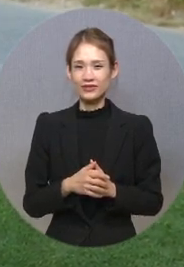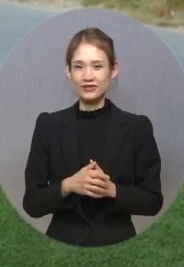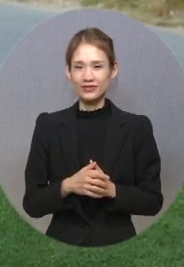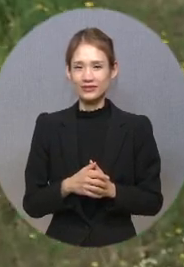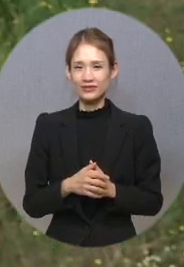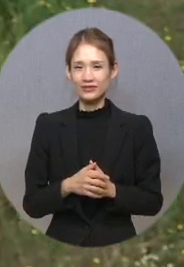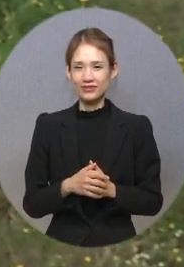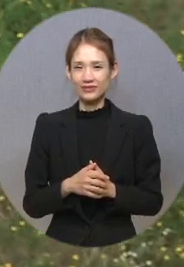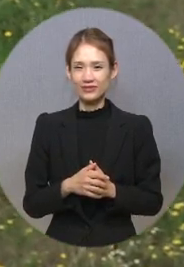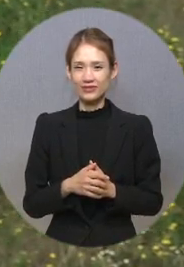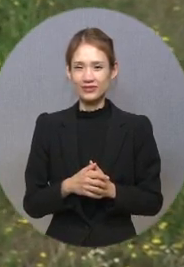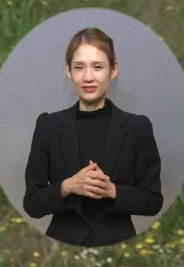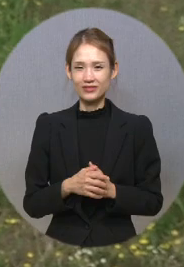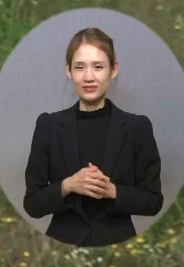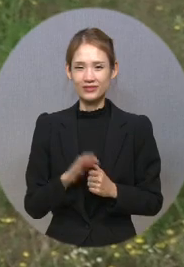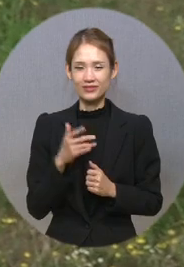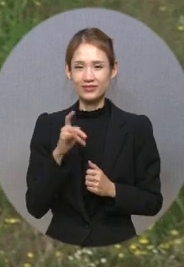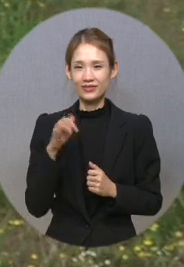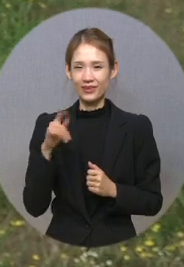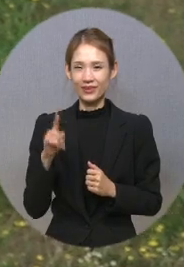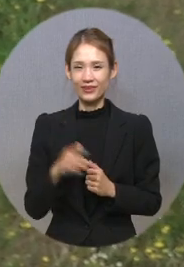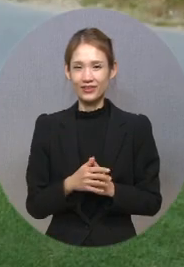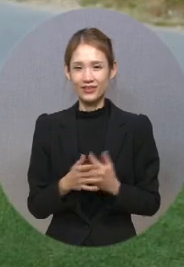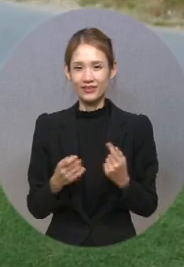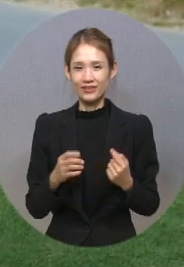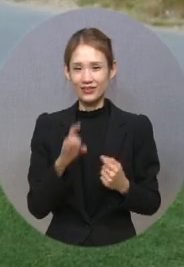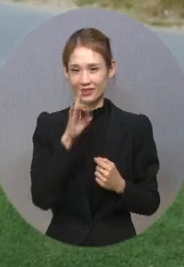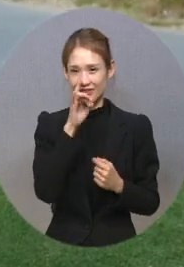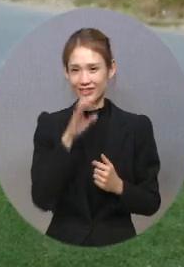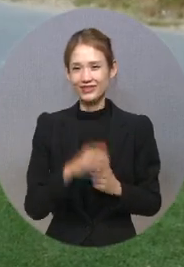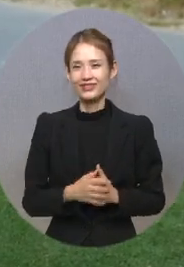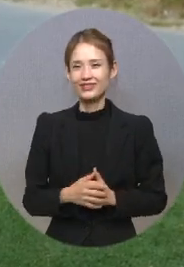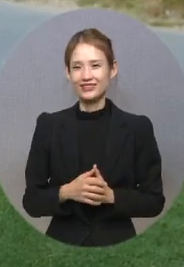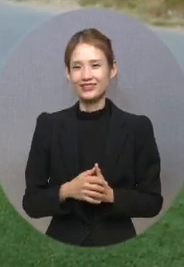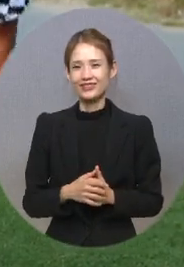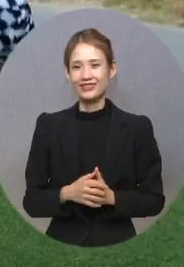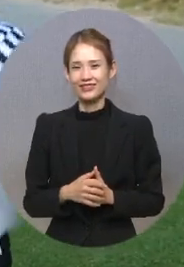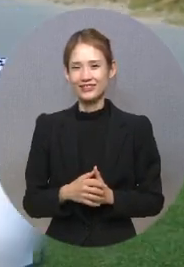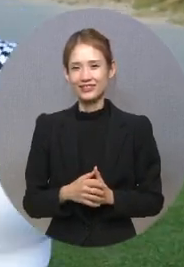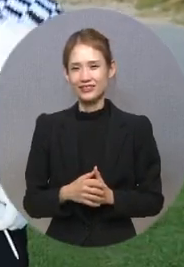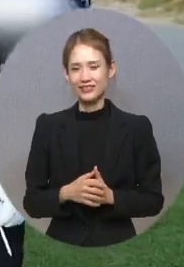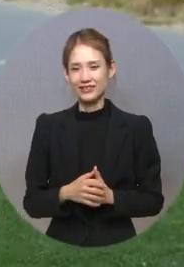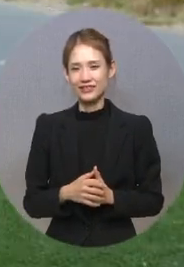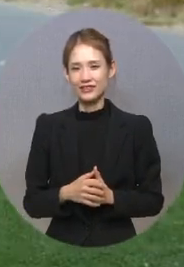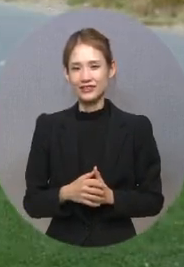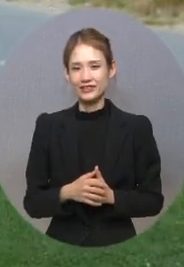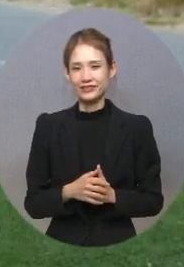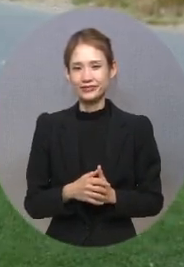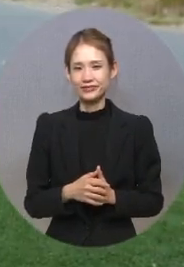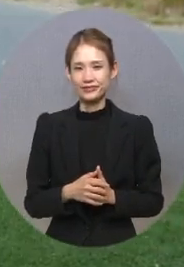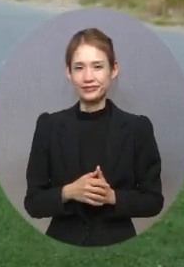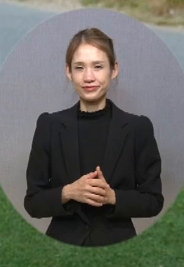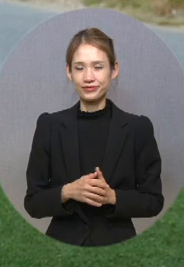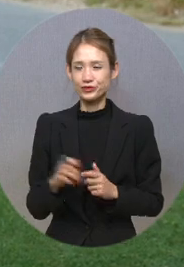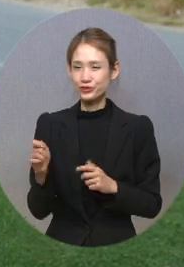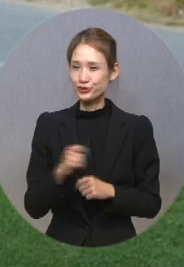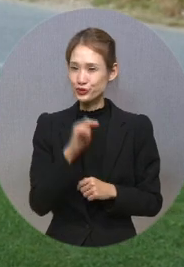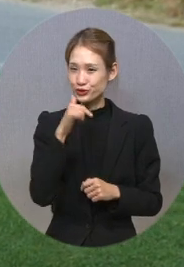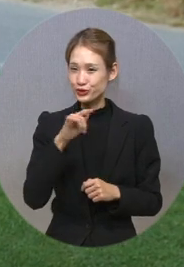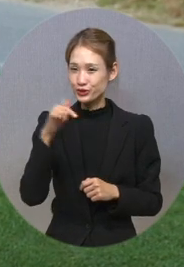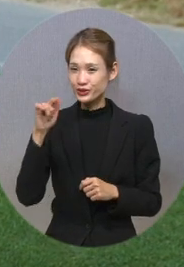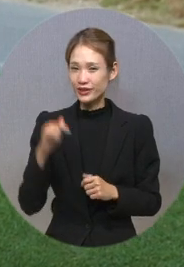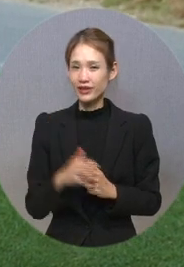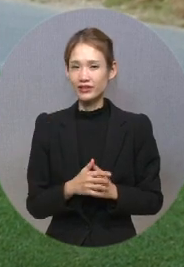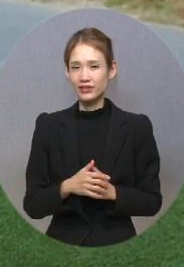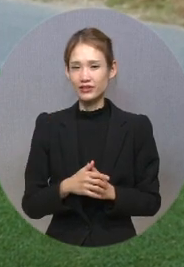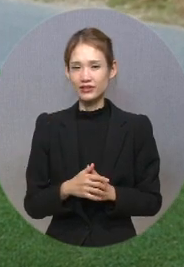와와와와. 아이. 안 돼? 이것도 먹자. 이것도 먹자. 이것도 먹자. 아 굿샷. 막 우리